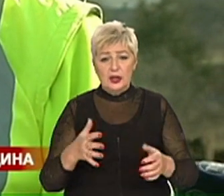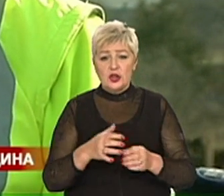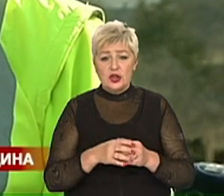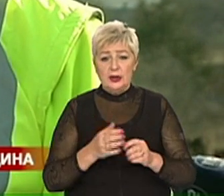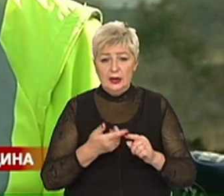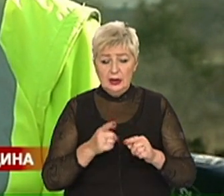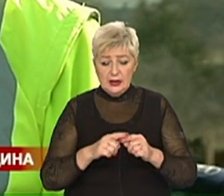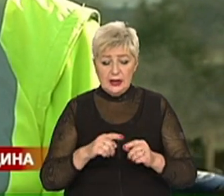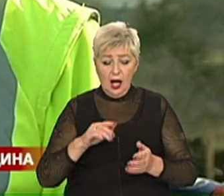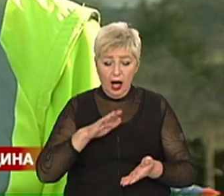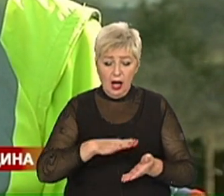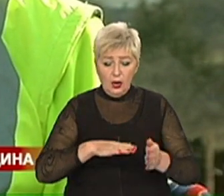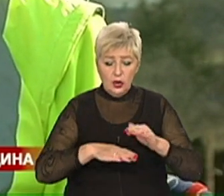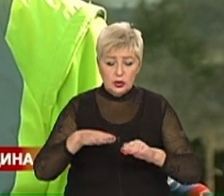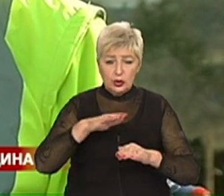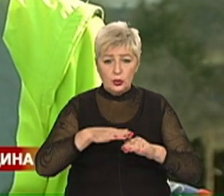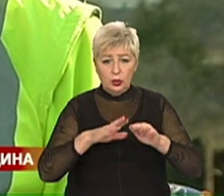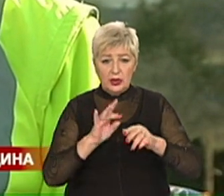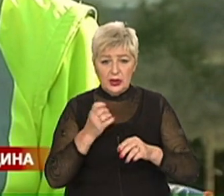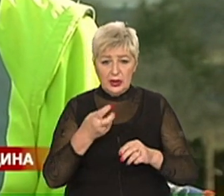конструкція здатна